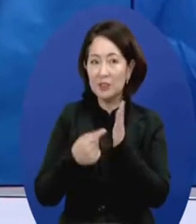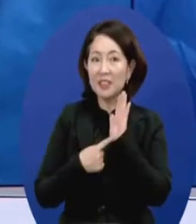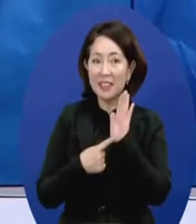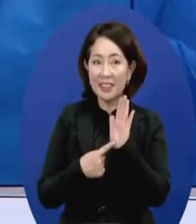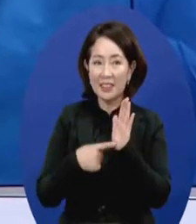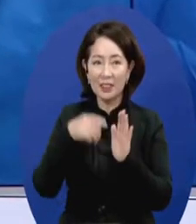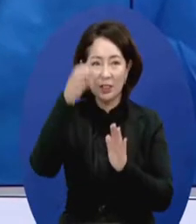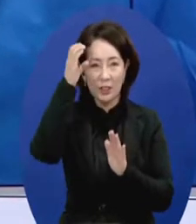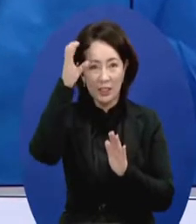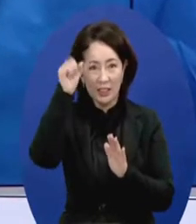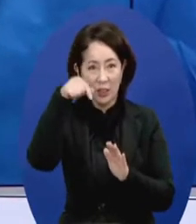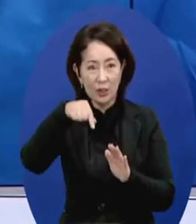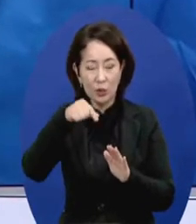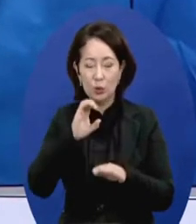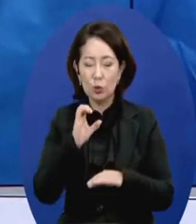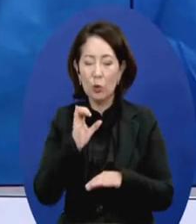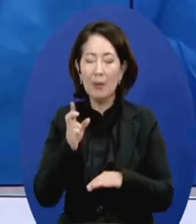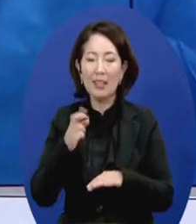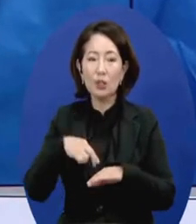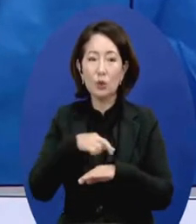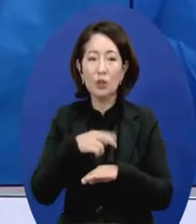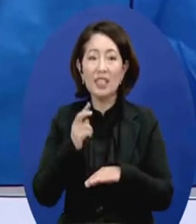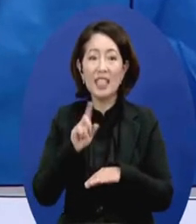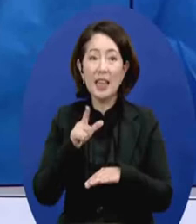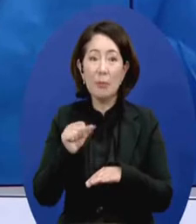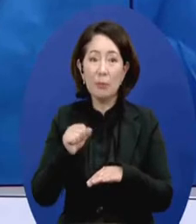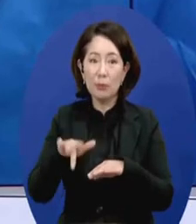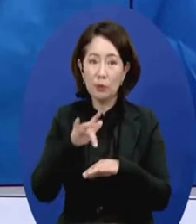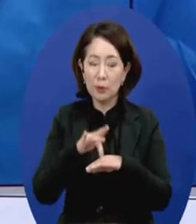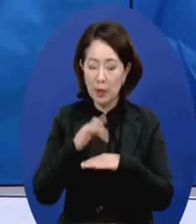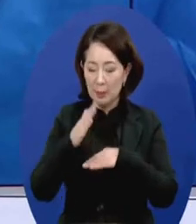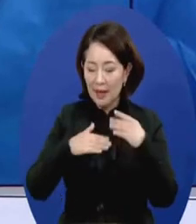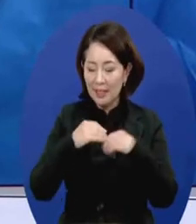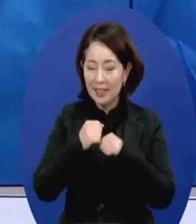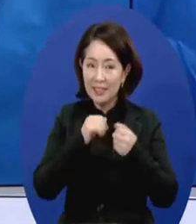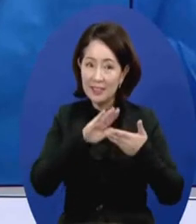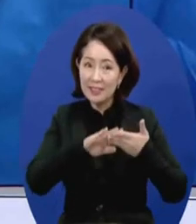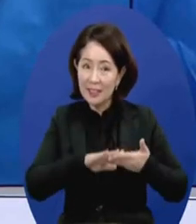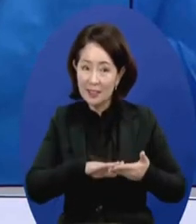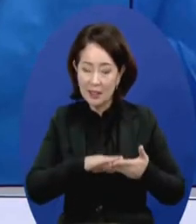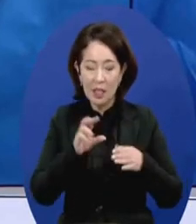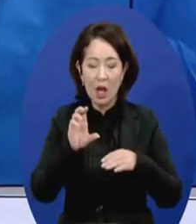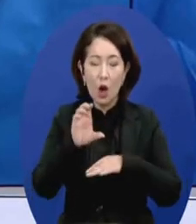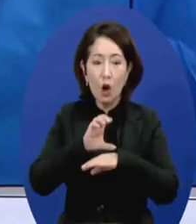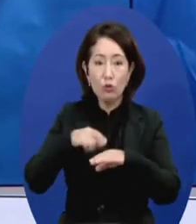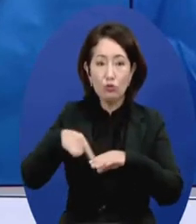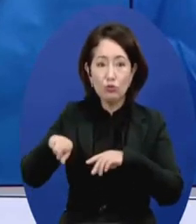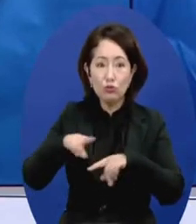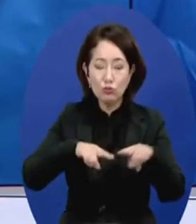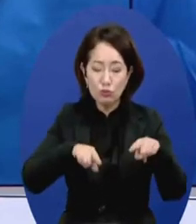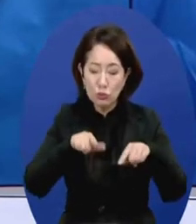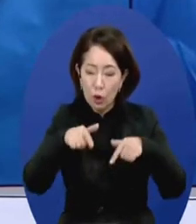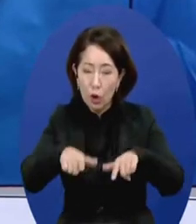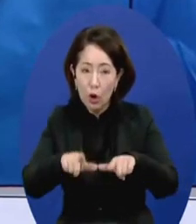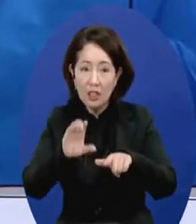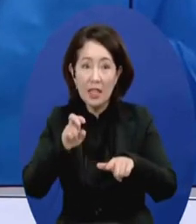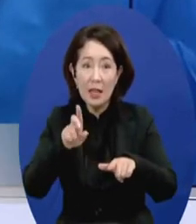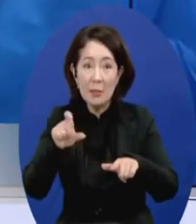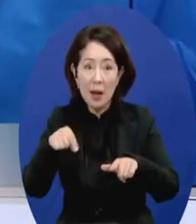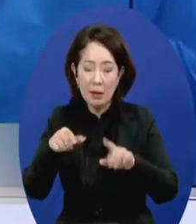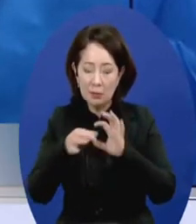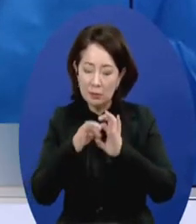илэрхийлээд байна. Ерөнхий сайд өнөөдөр Сүхбаатар дүүргийн Сэлбэ дэд төвийн барилгын ажлын явцтай танилцж, Сэлбэ голын дагуух тохижилтын ажил